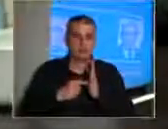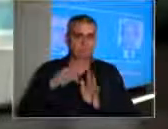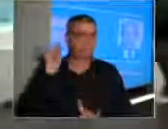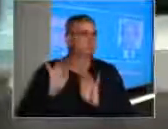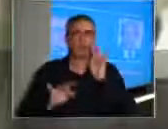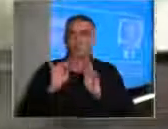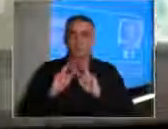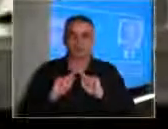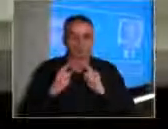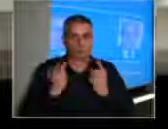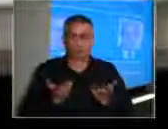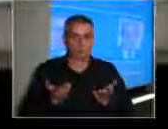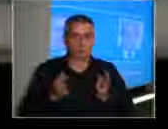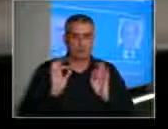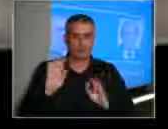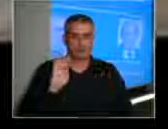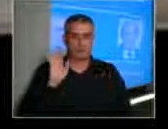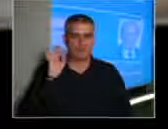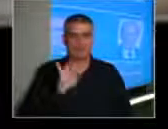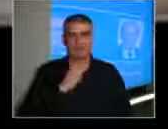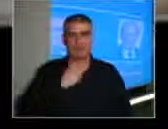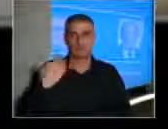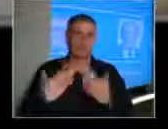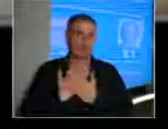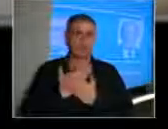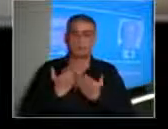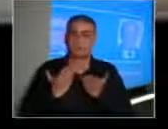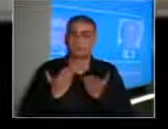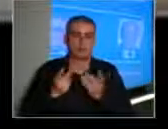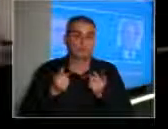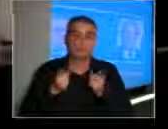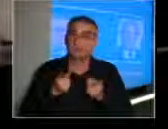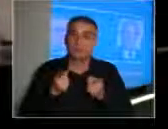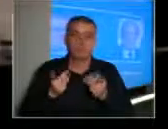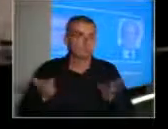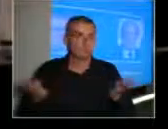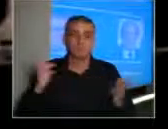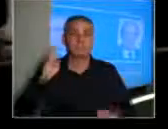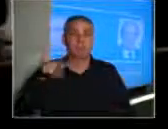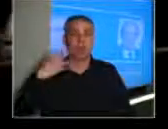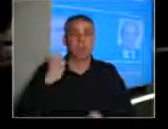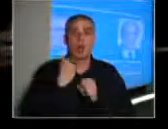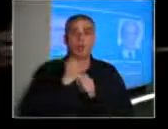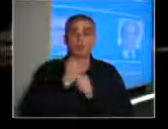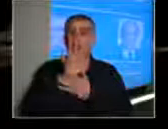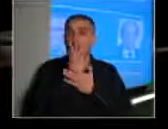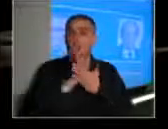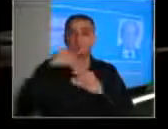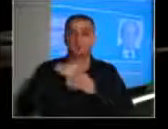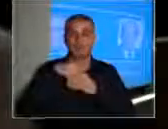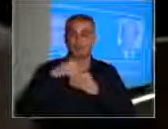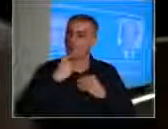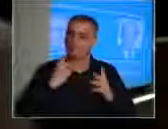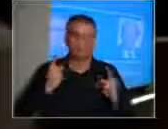המתקפה התמוהה הזאת של נתניהו כלפי הימין החדש. זה עלול לגרום לחלק מהמצביעים